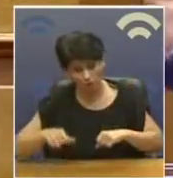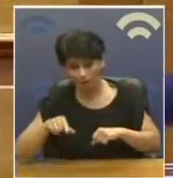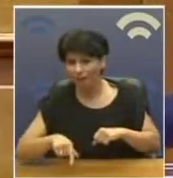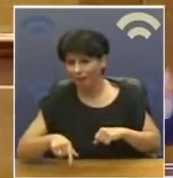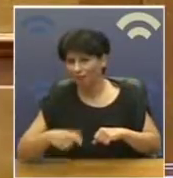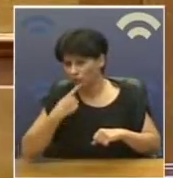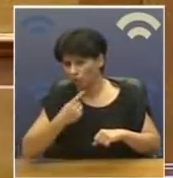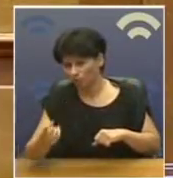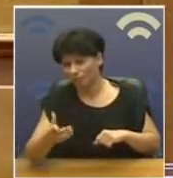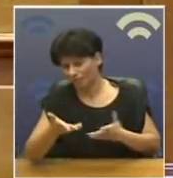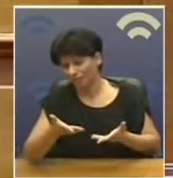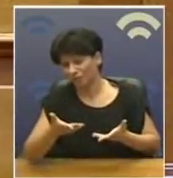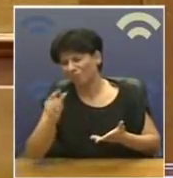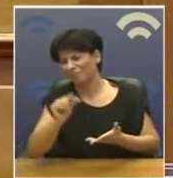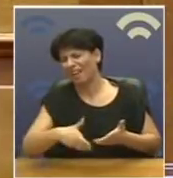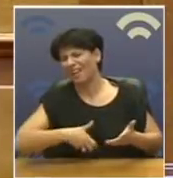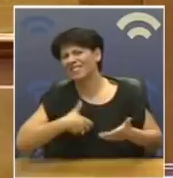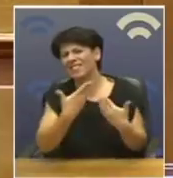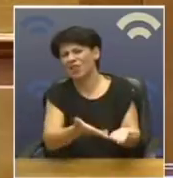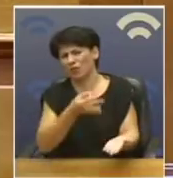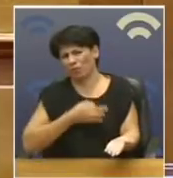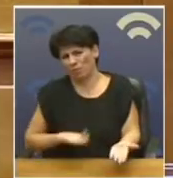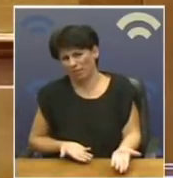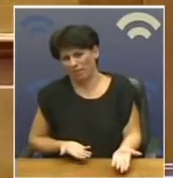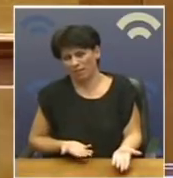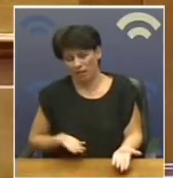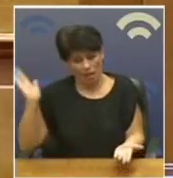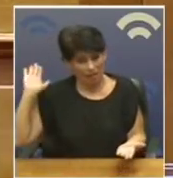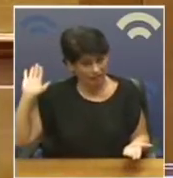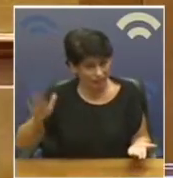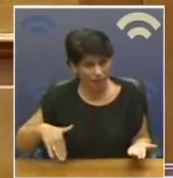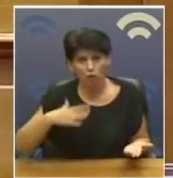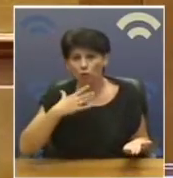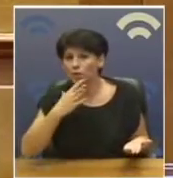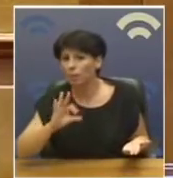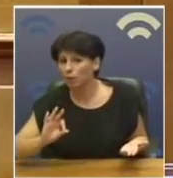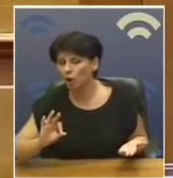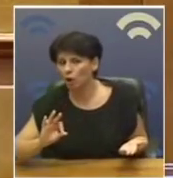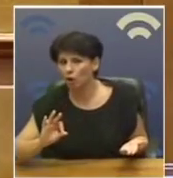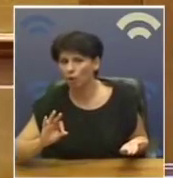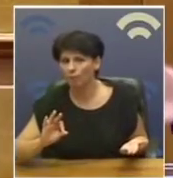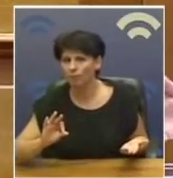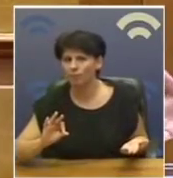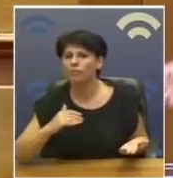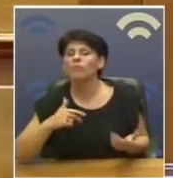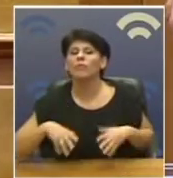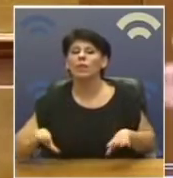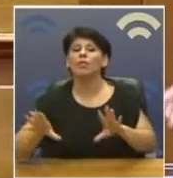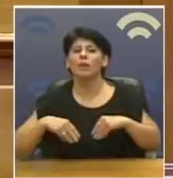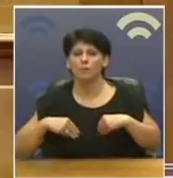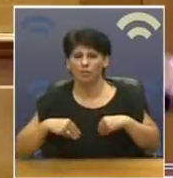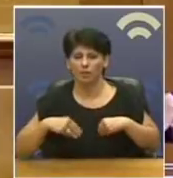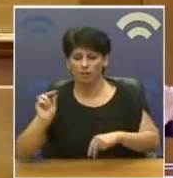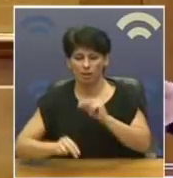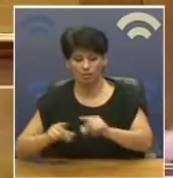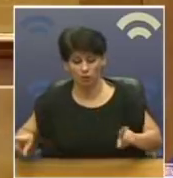είναι, επιτρέψτε μου, το λιγότερο αστείο. Και τέλος, για ποιο λόγο δεν αποδέχεστε να ψηφίσουμε